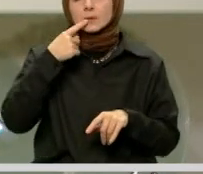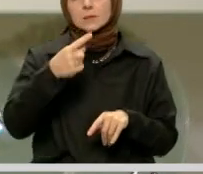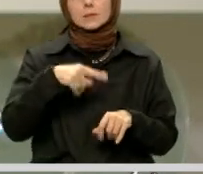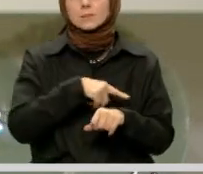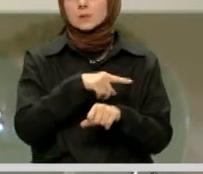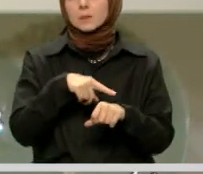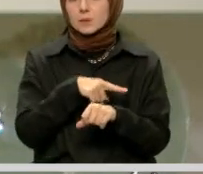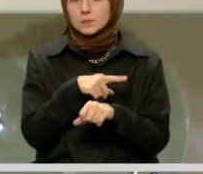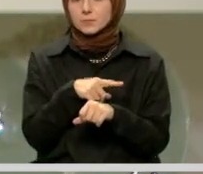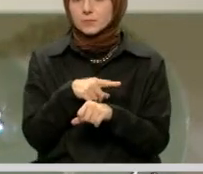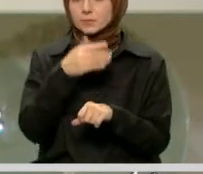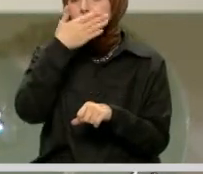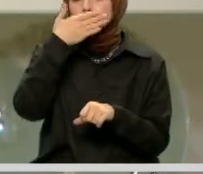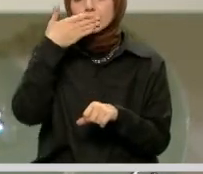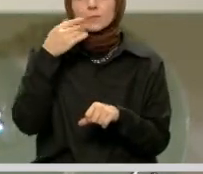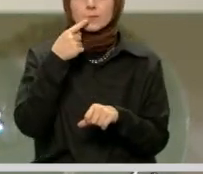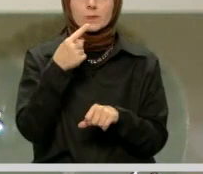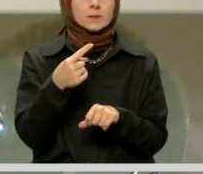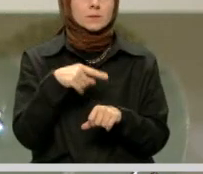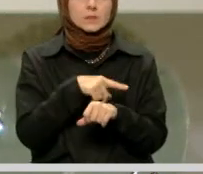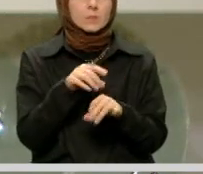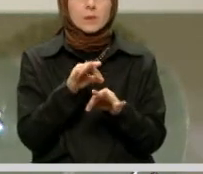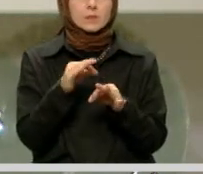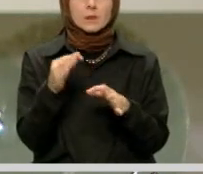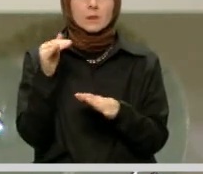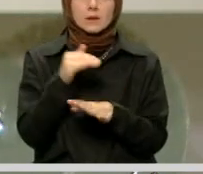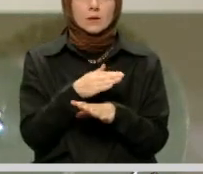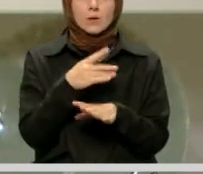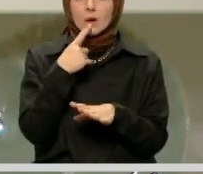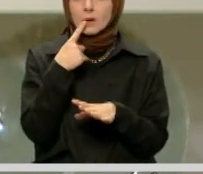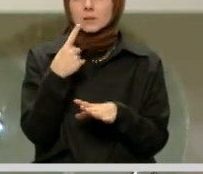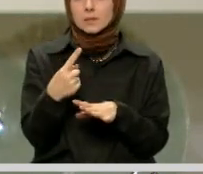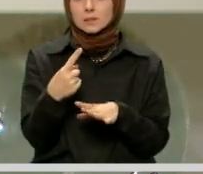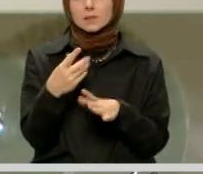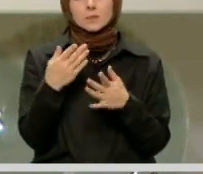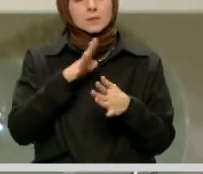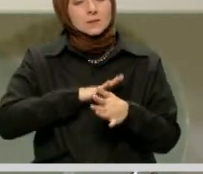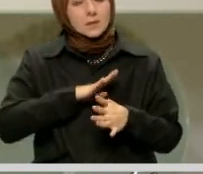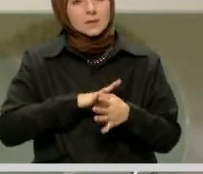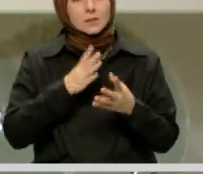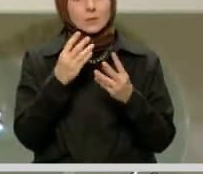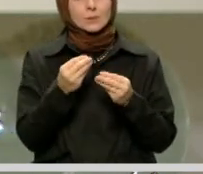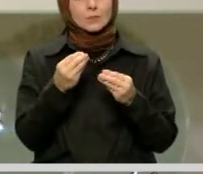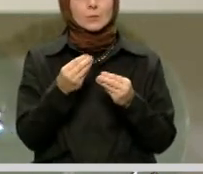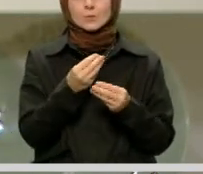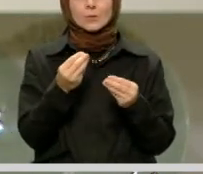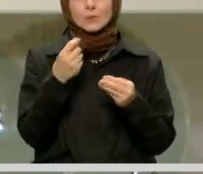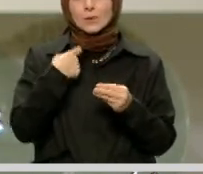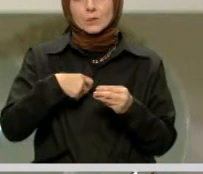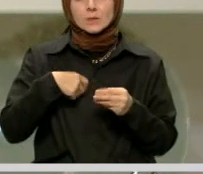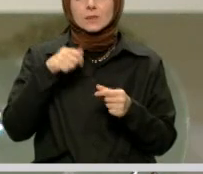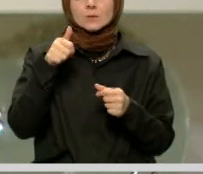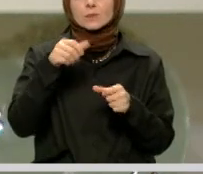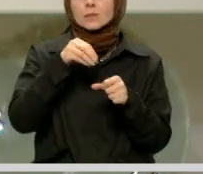Ramazan dedik. Şimdi Ramazan dediğimizde ne geliyor bize? Hani dedik ya, işte böyle bir sükunet geliyor, biz çok böyle özel günlerin